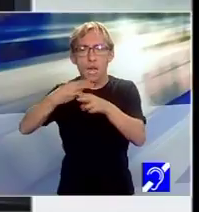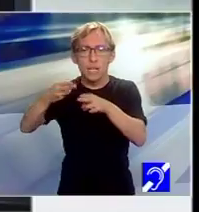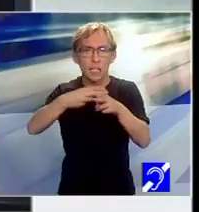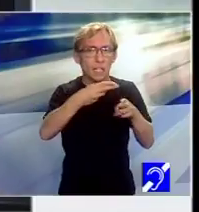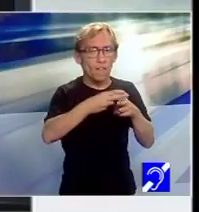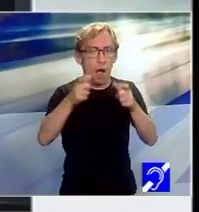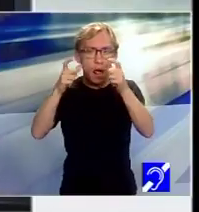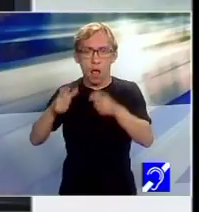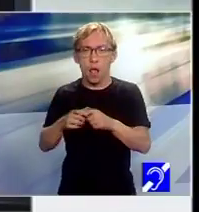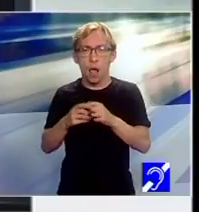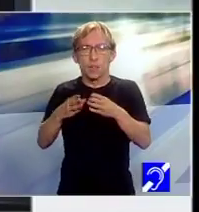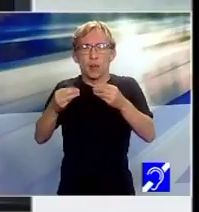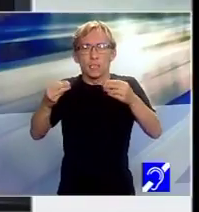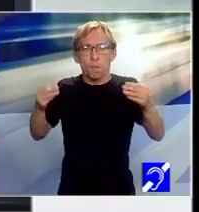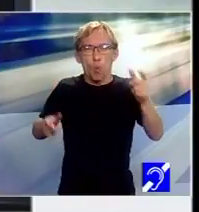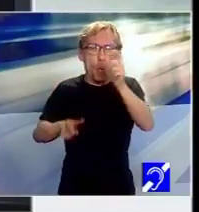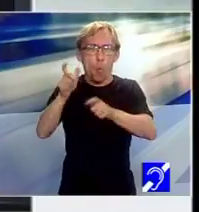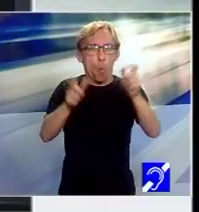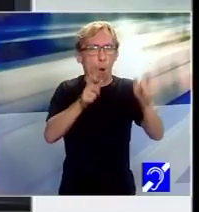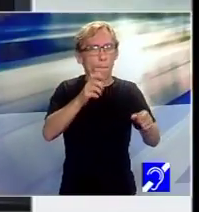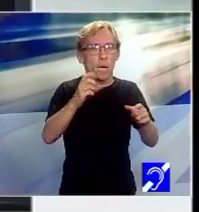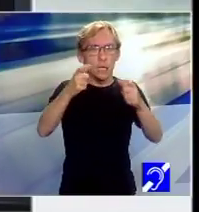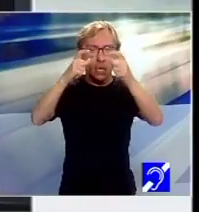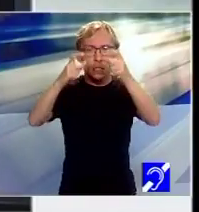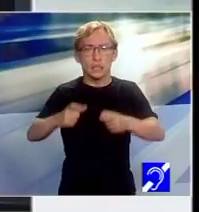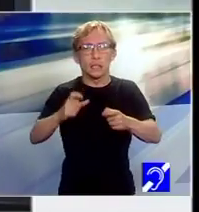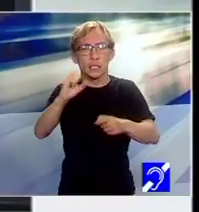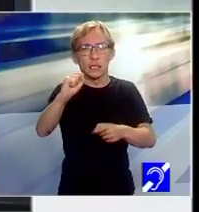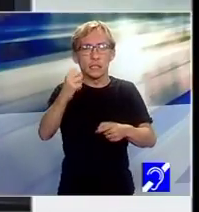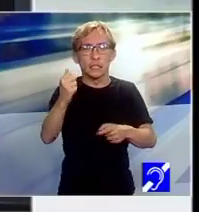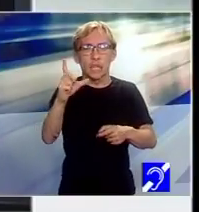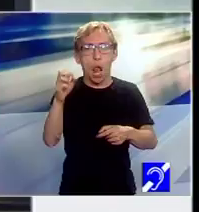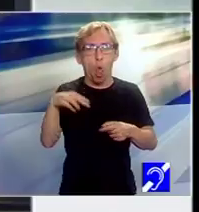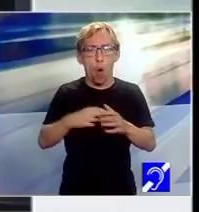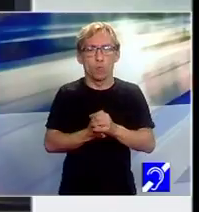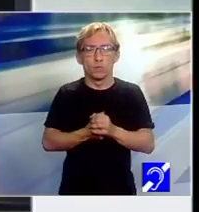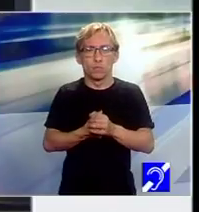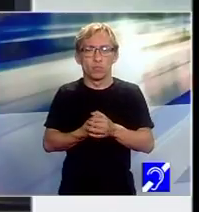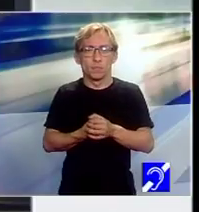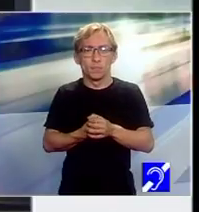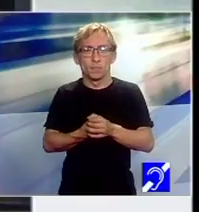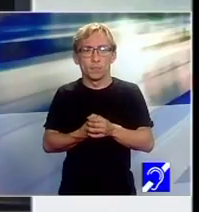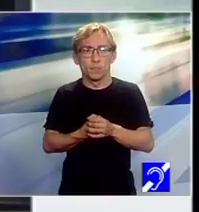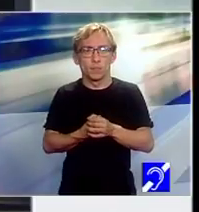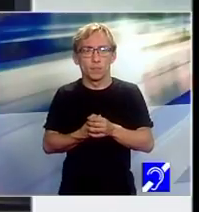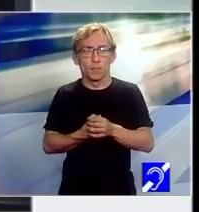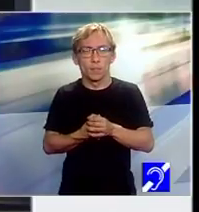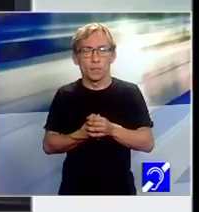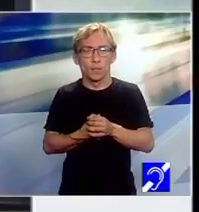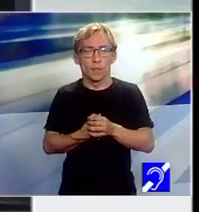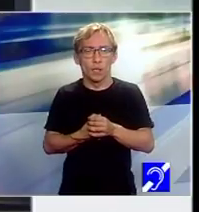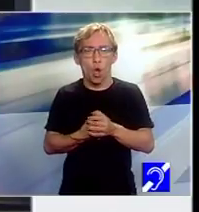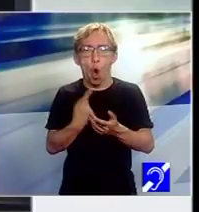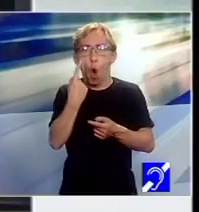seama, dacă e plin de oameni prin saloane acolo, tot ce faci este egal cu zero, pentru că timpii de contact după ce aplici o